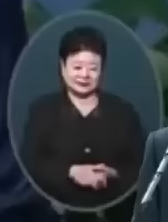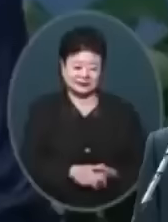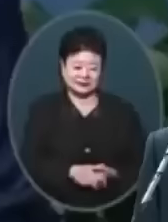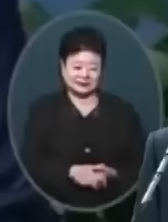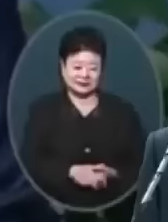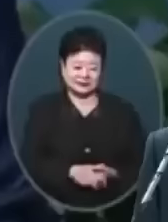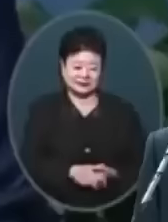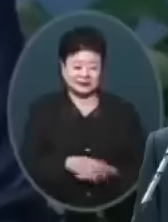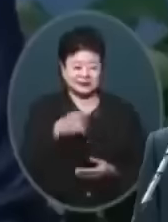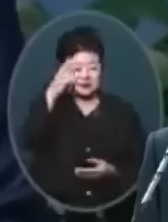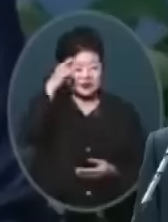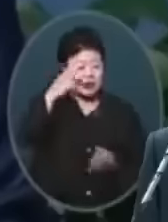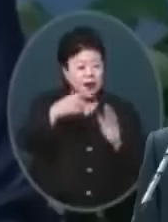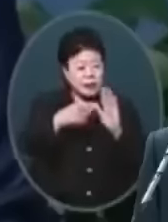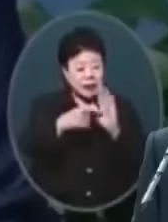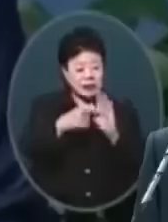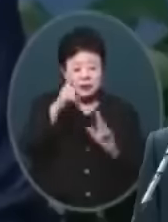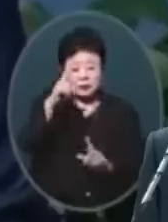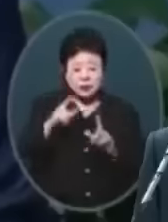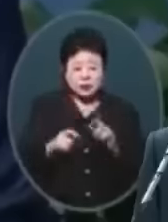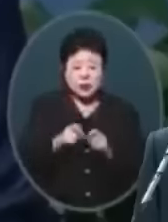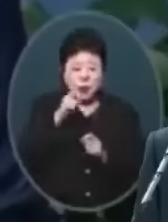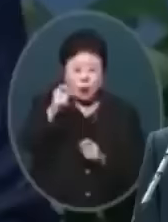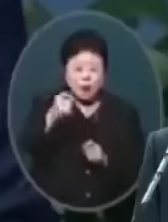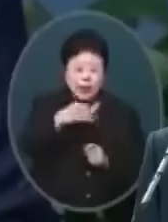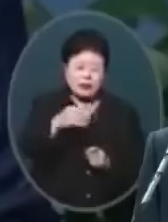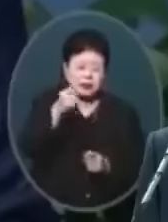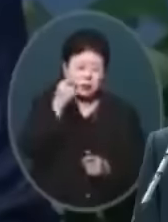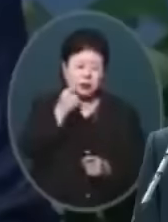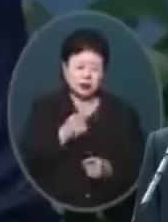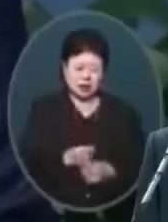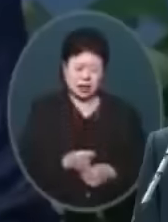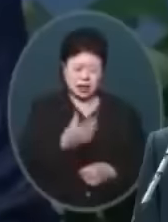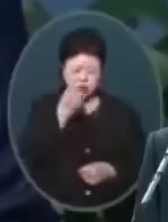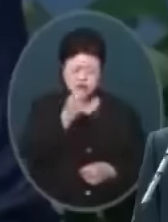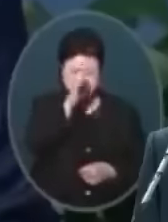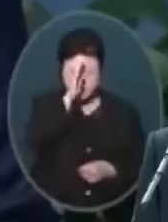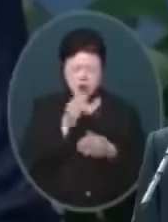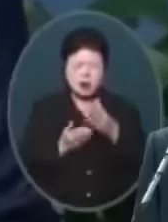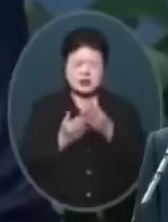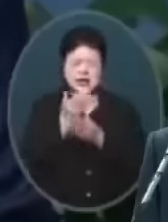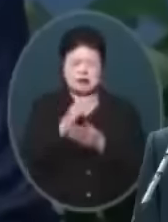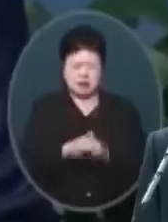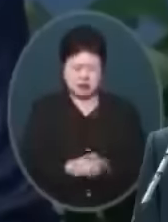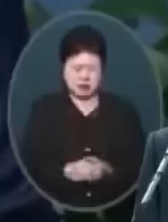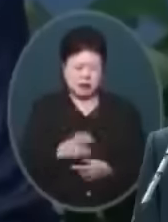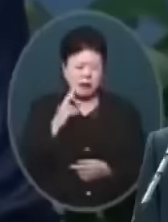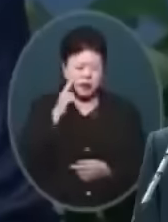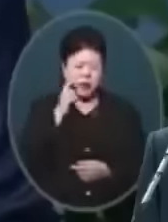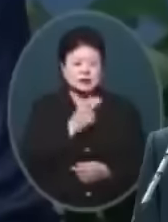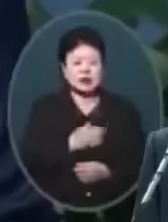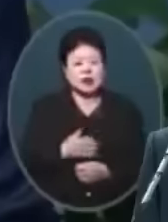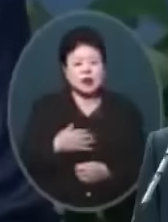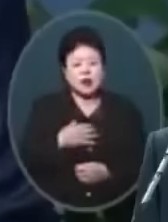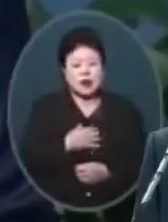그 부정적인 자화상을 오래 가지고 있으면 우울증에 걸리고 굉장히